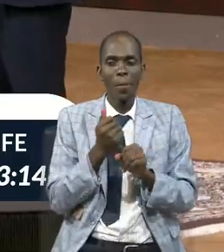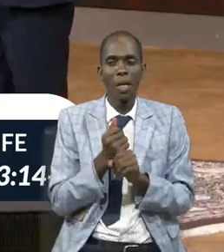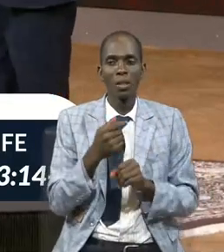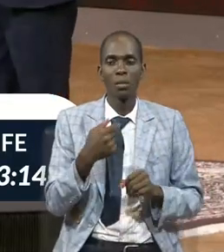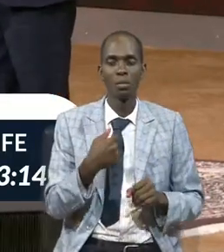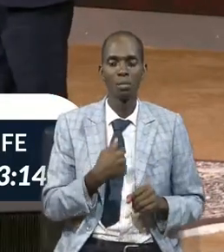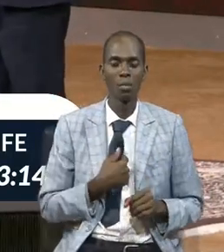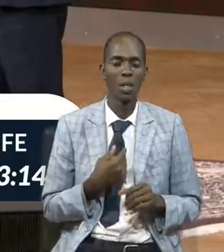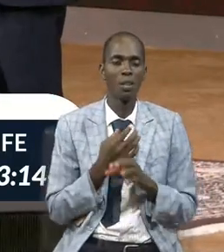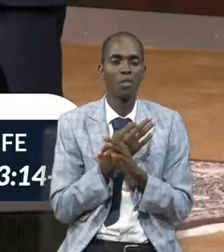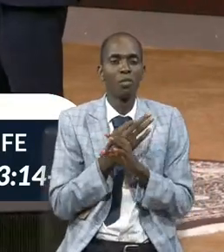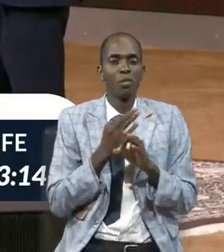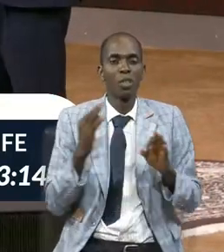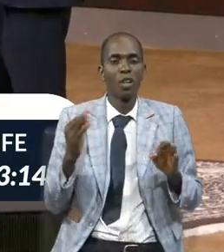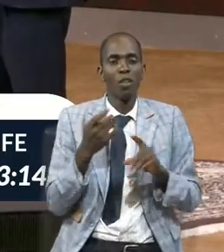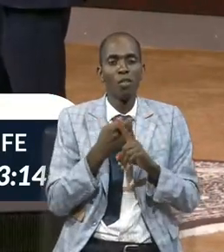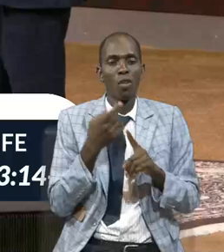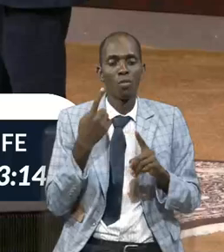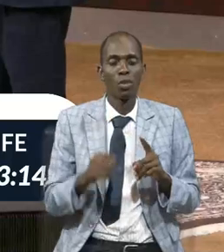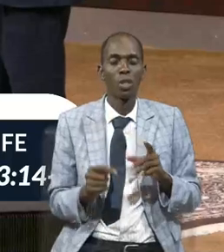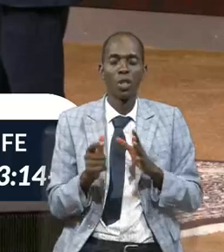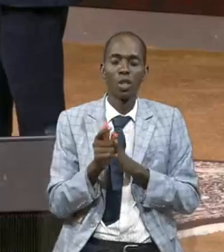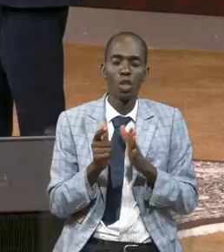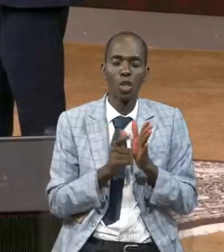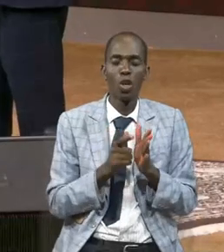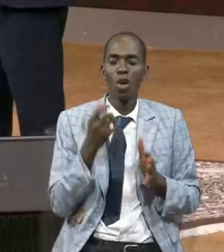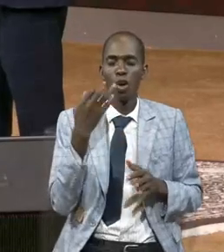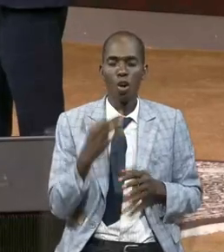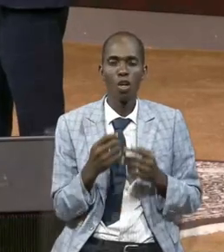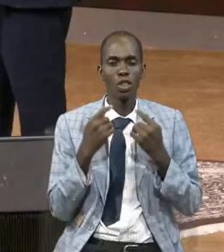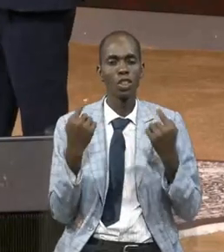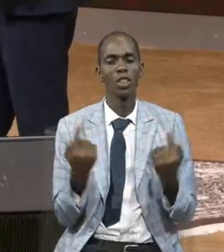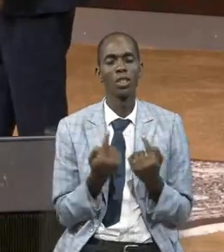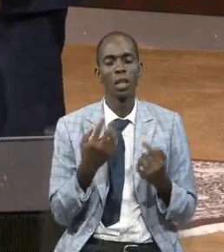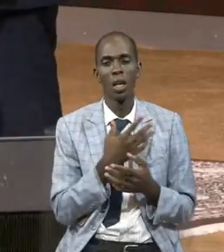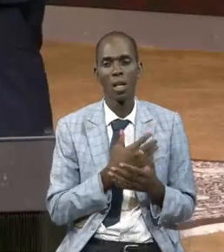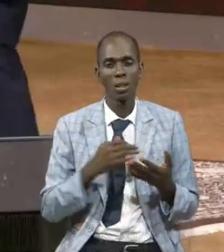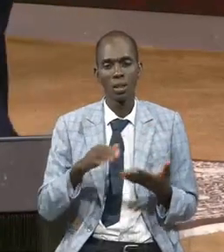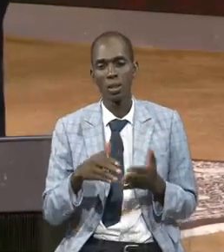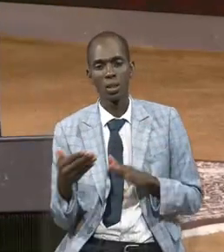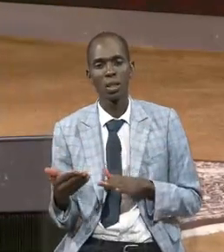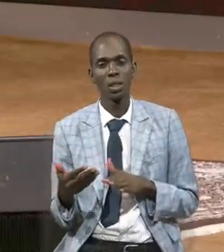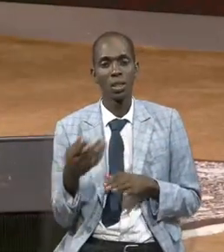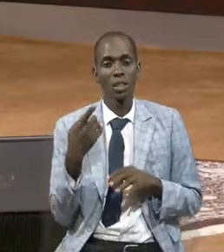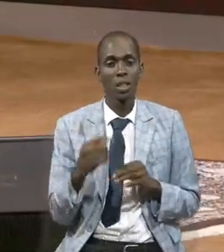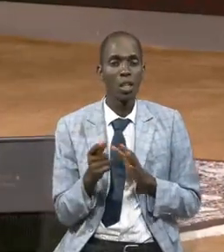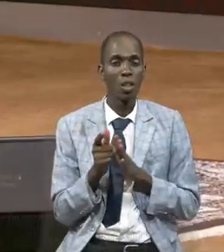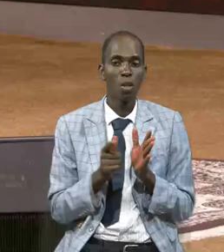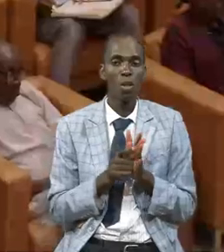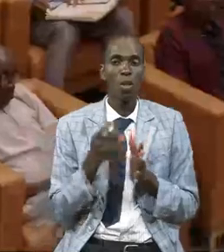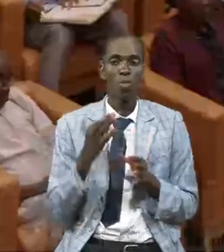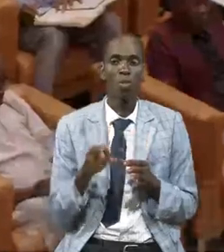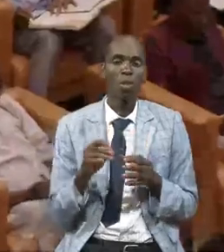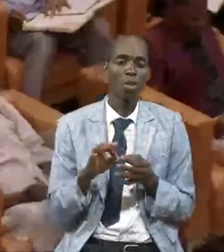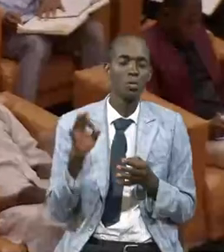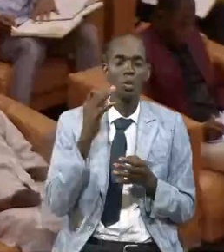affranchi de la loi du péché et de la mort. La loi de